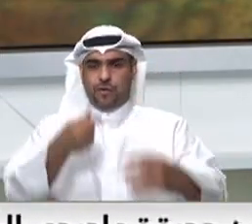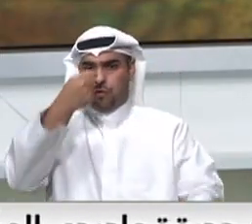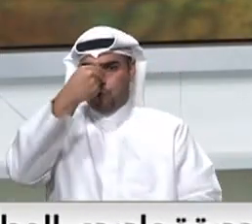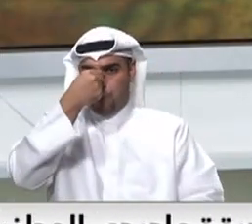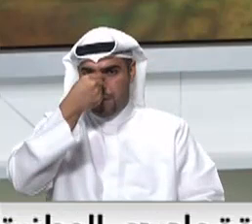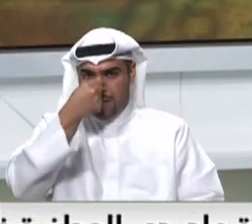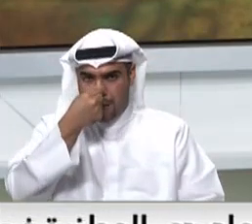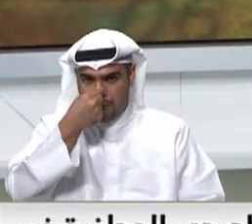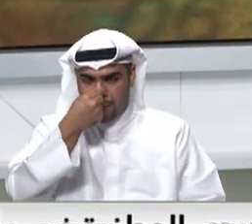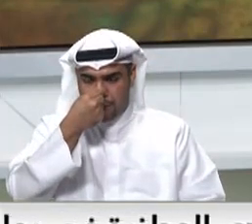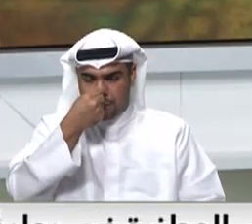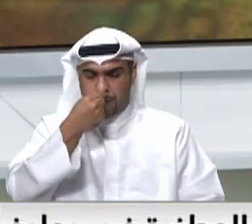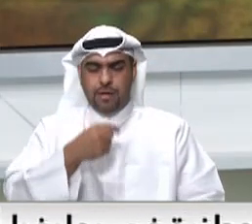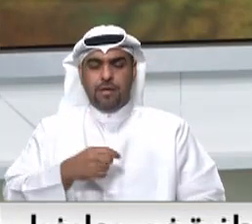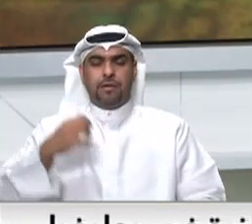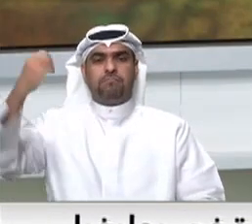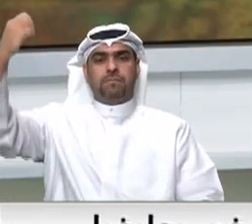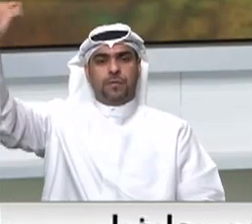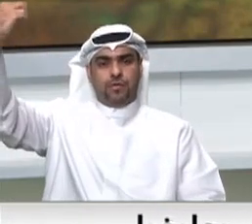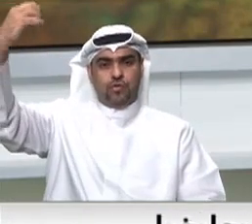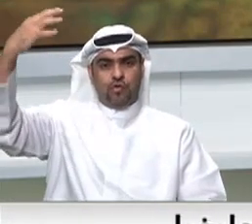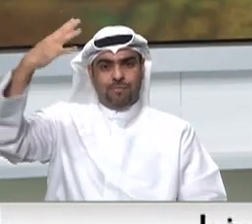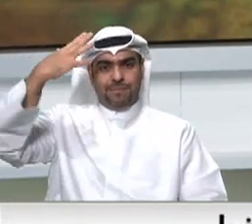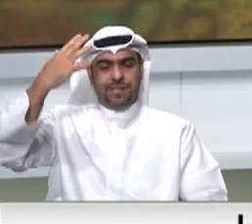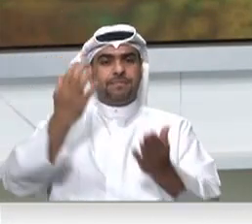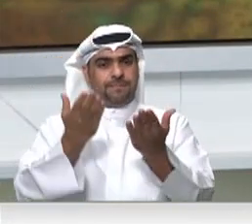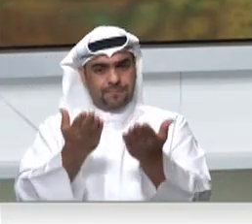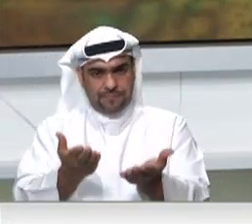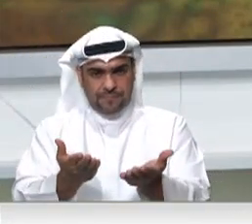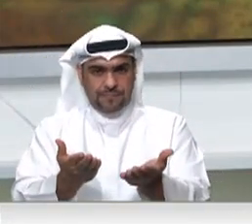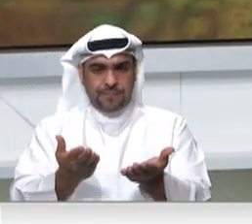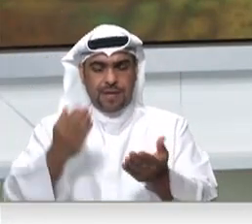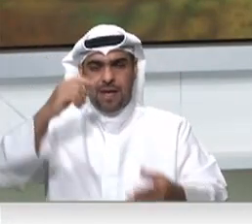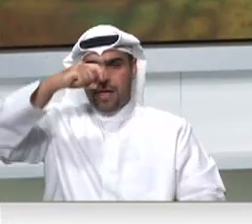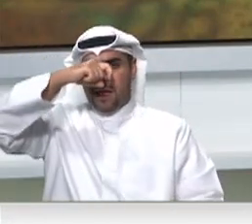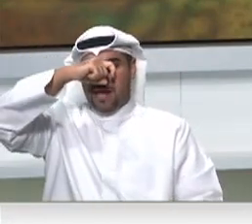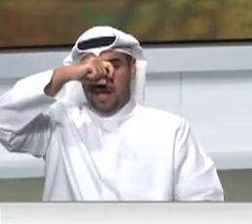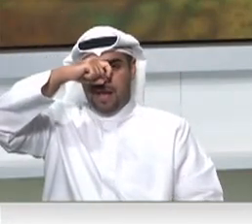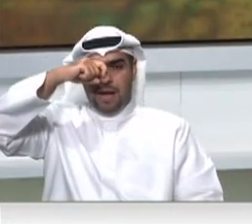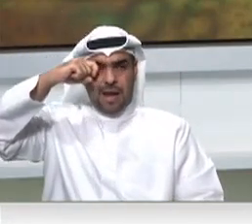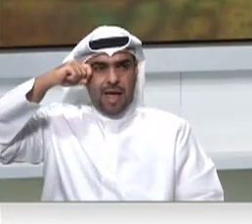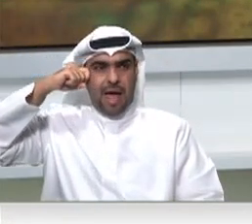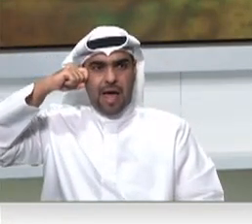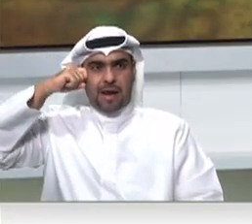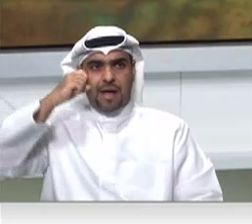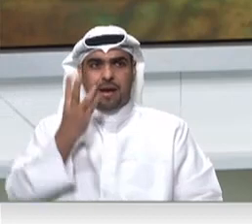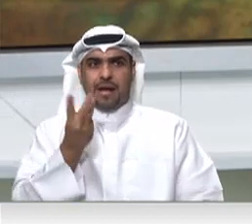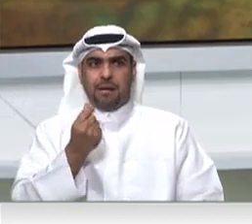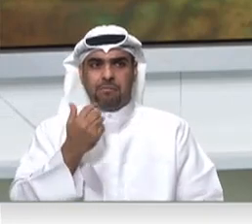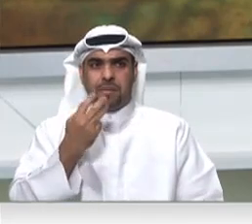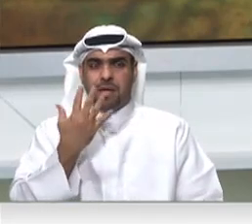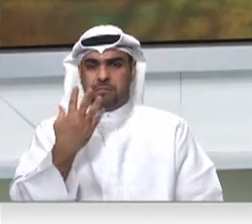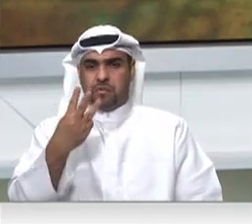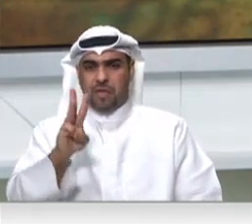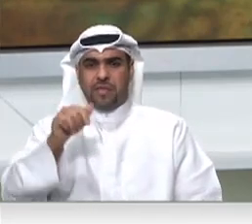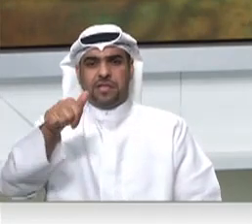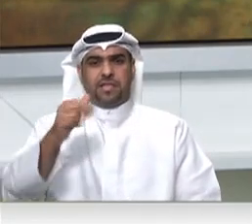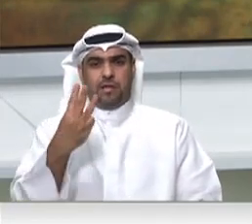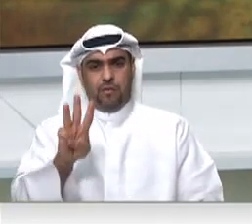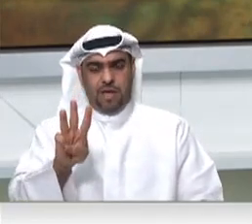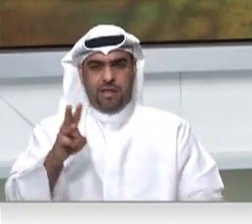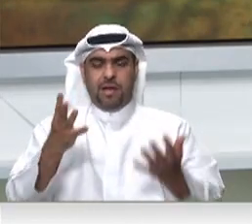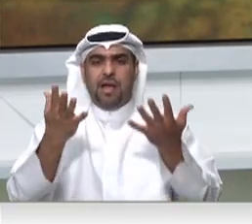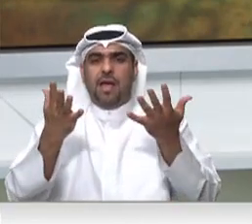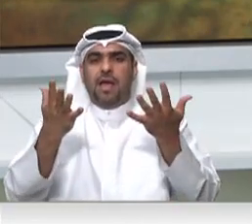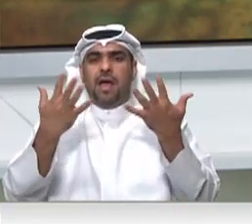الله مشمسه بشكل عام مع تحول في اتجاه الرياح الى رياح شماليه غربيه راح تكون خفيفه الى معتدله السرعه قد تصل سرعه